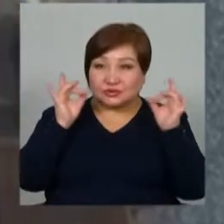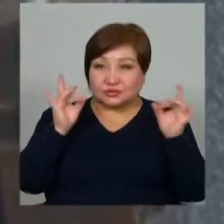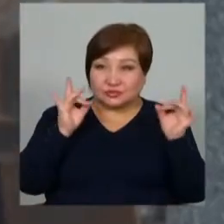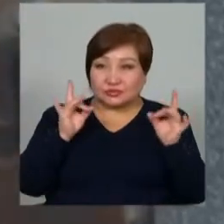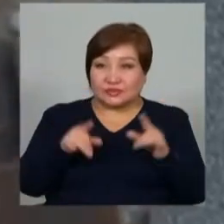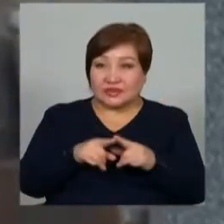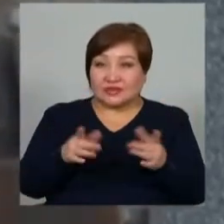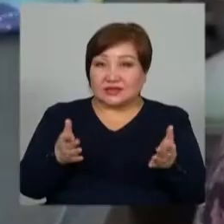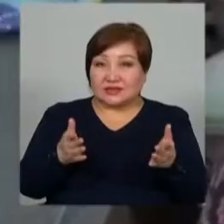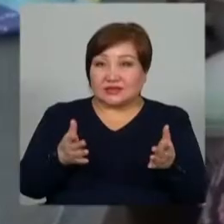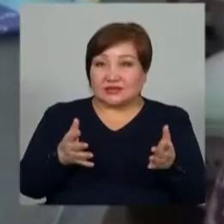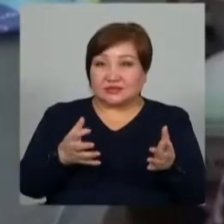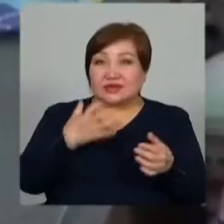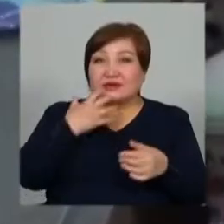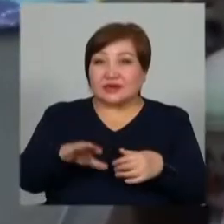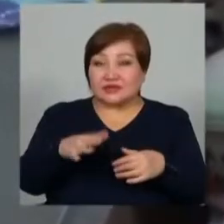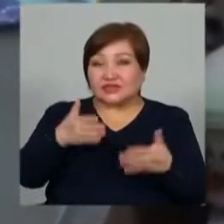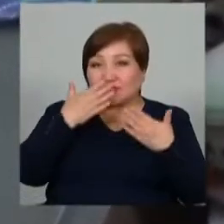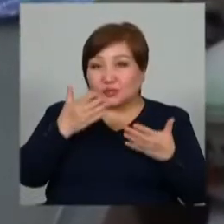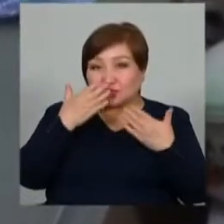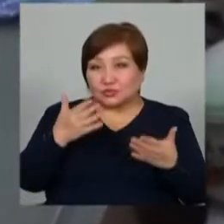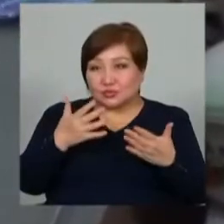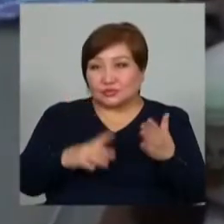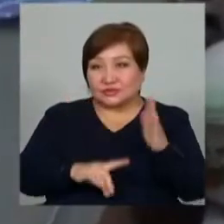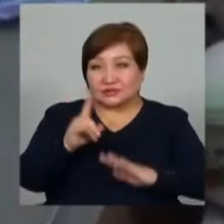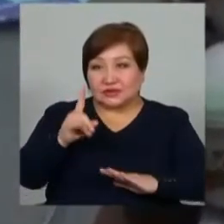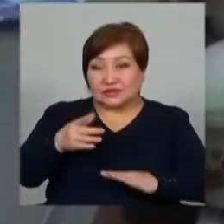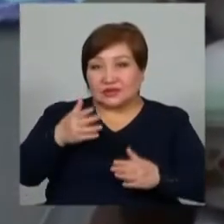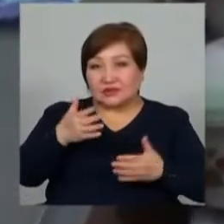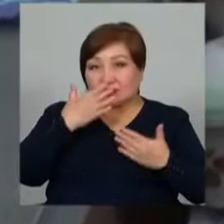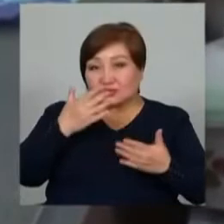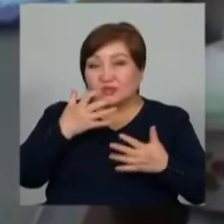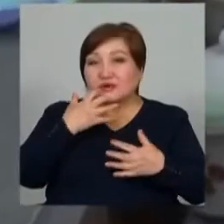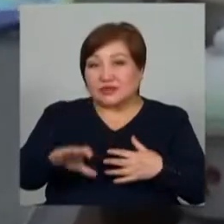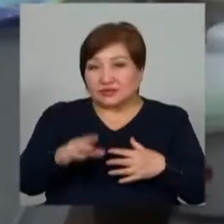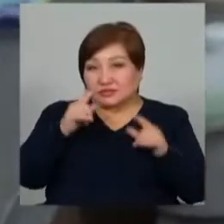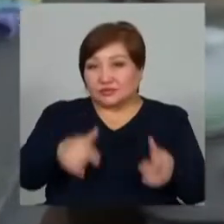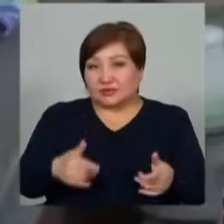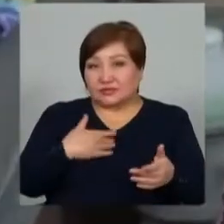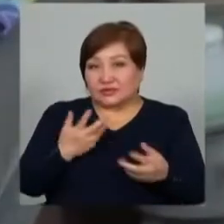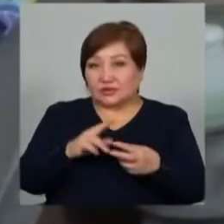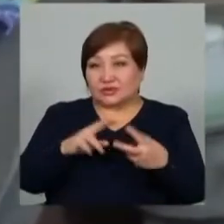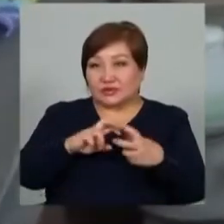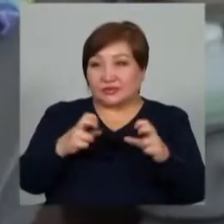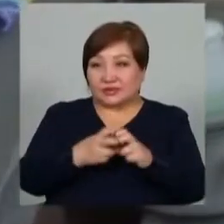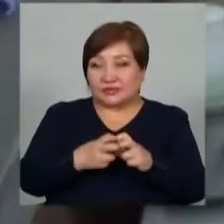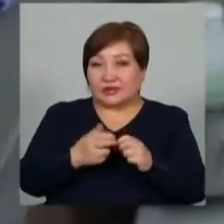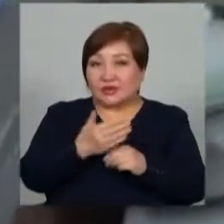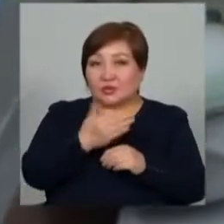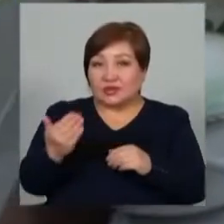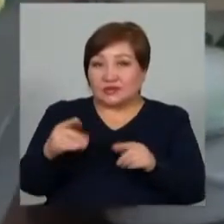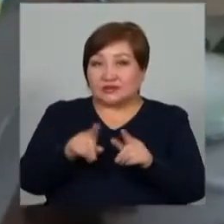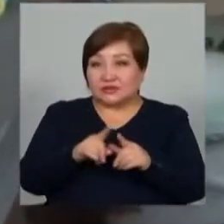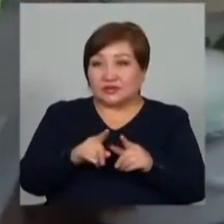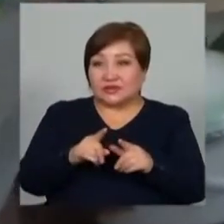кетті, анадан уже горячий воздух, ыстық не келеді, ауа келеді. Сол бізге осы проблем болып тұр. Олар деген мынаны қою